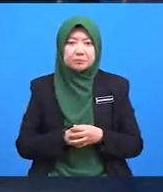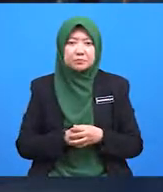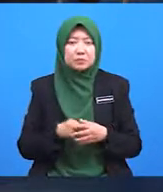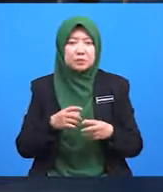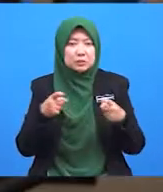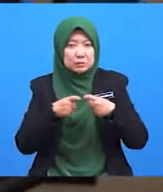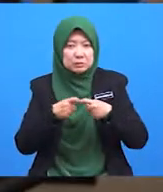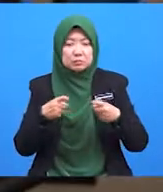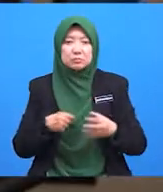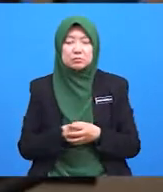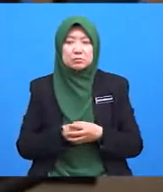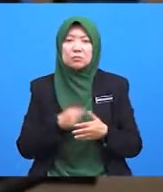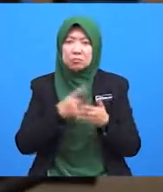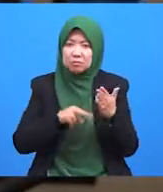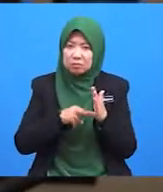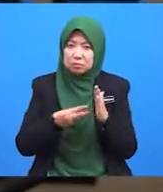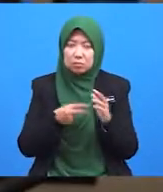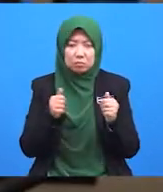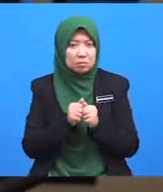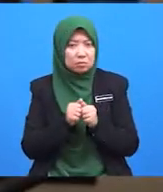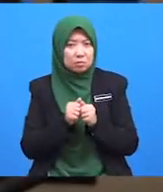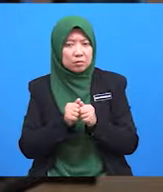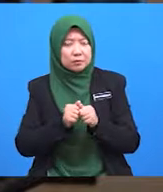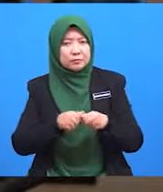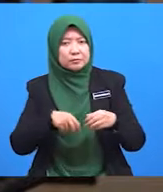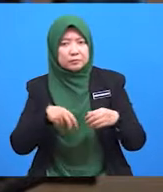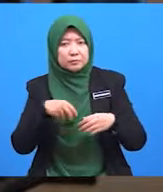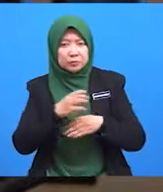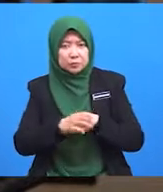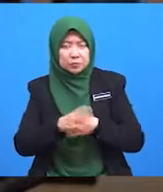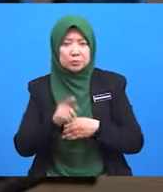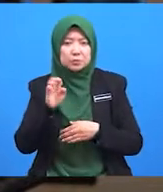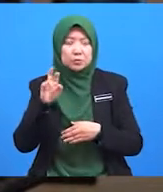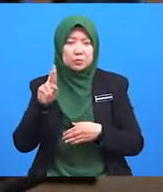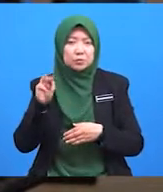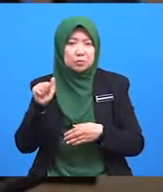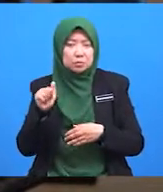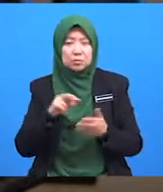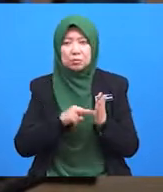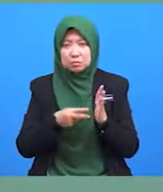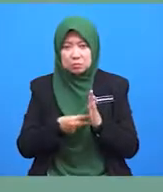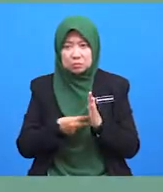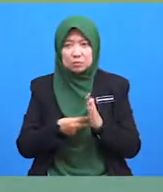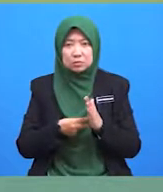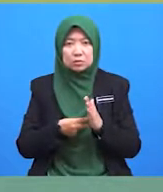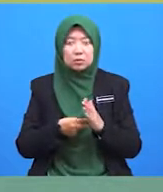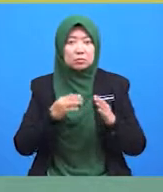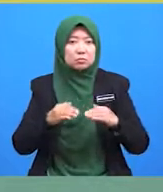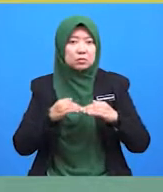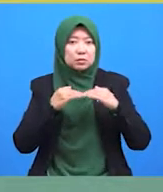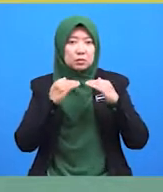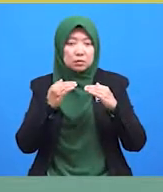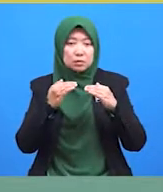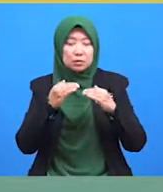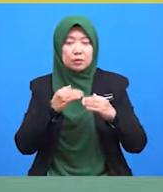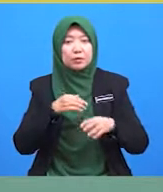renjatan. Apa yang dimaksudkan dengan kelecuhan terma? Kelecuhan terma bermaksud peningkatan aliran